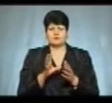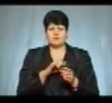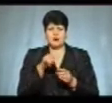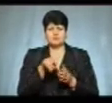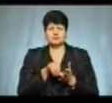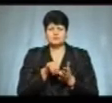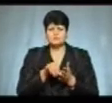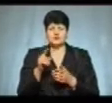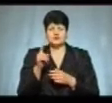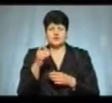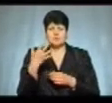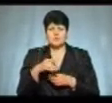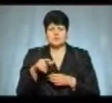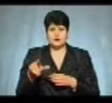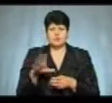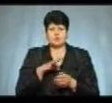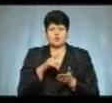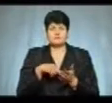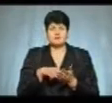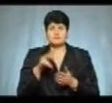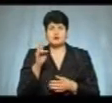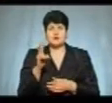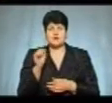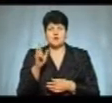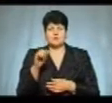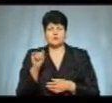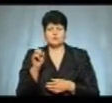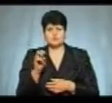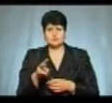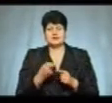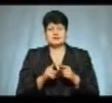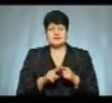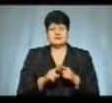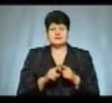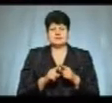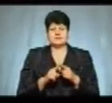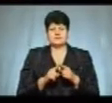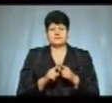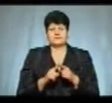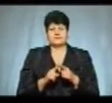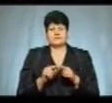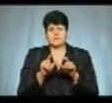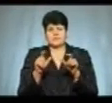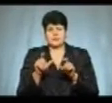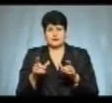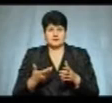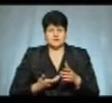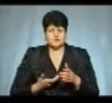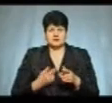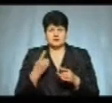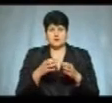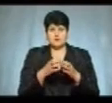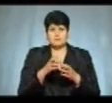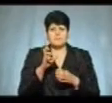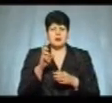і базувалась в місті Кабул. Це плац, модуля, в яких ми проживали. Це одна з груп. Це БМП,